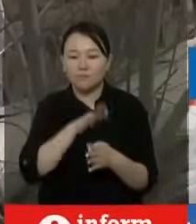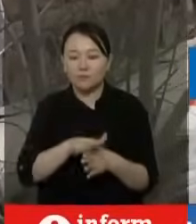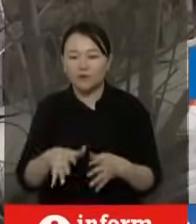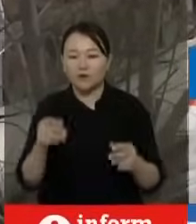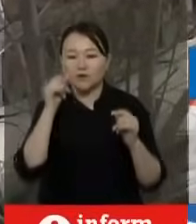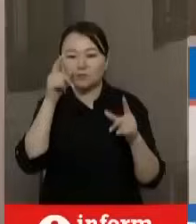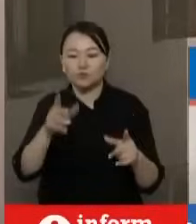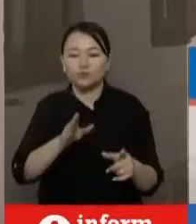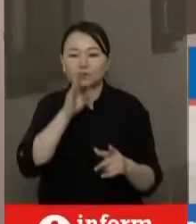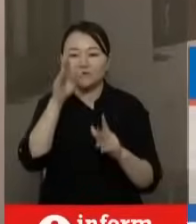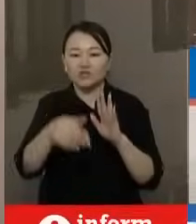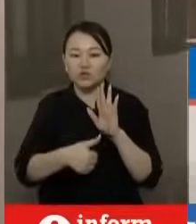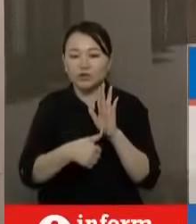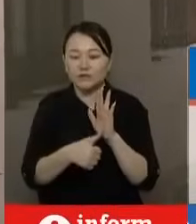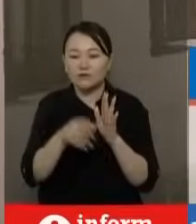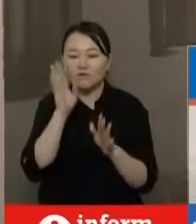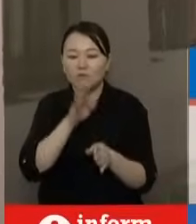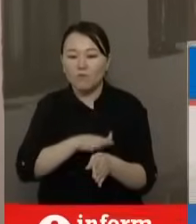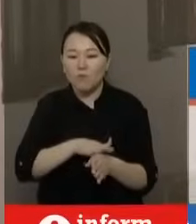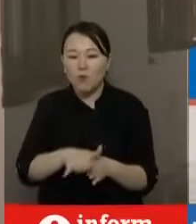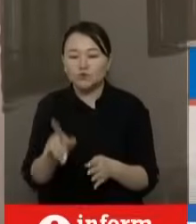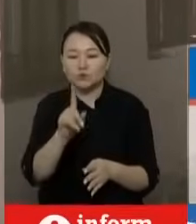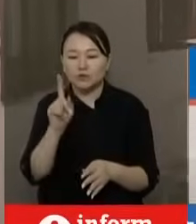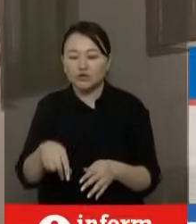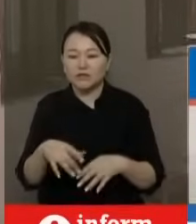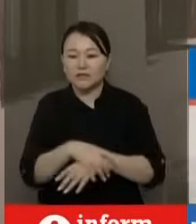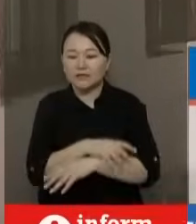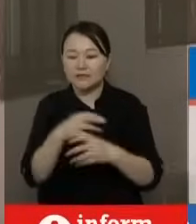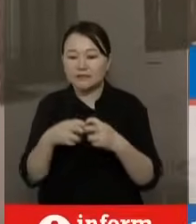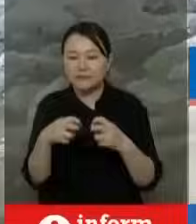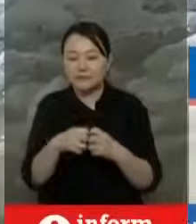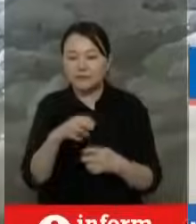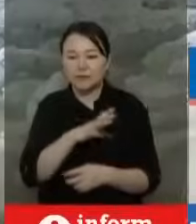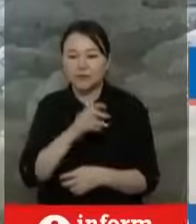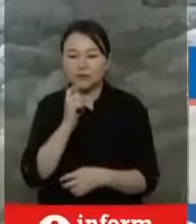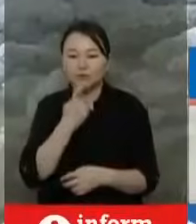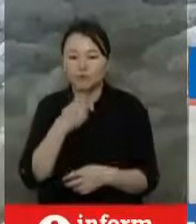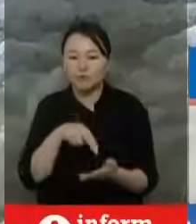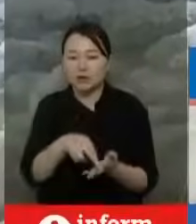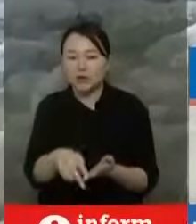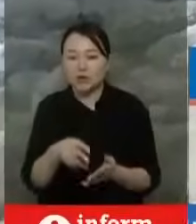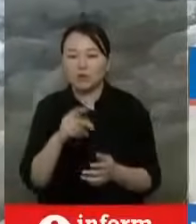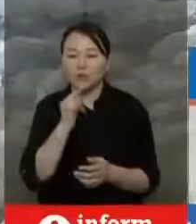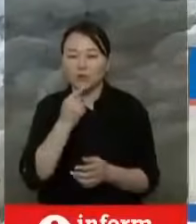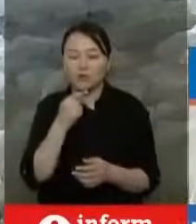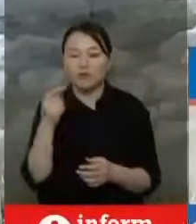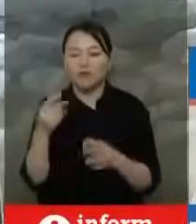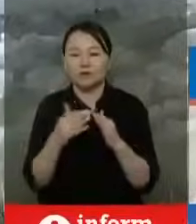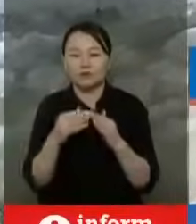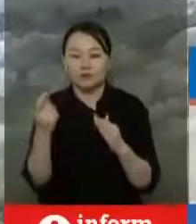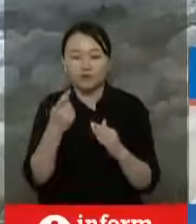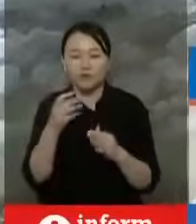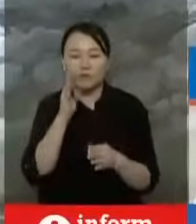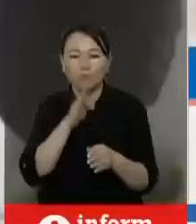жителей в 6 часов утра. Дворы затопило настолько, что даже в резиновых сапогах пройти было сложно. Труднее всего пришлось частному сектору. Их дома